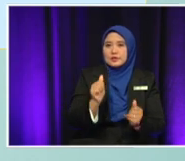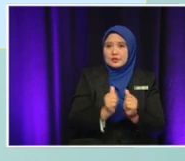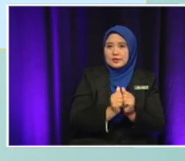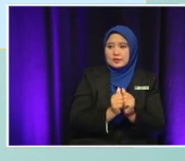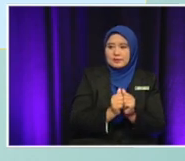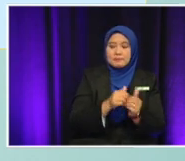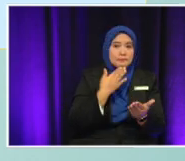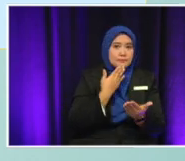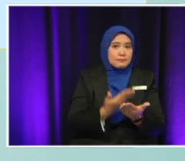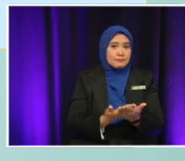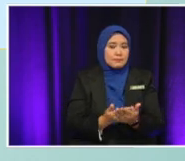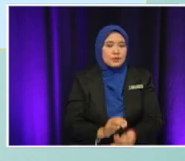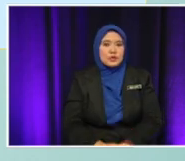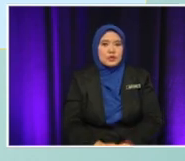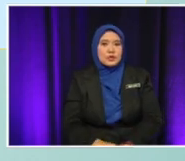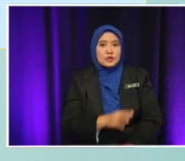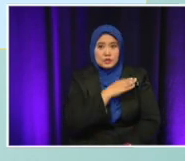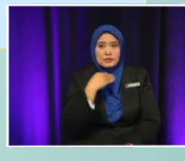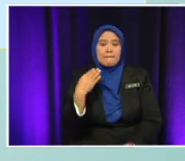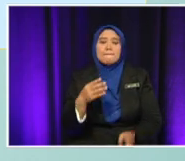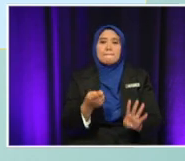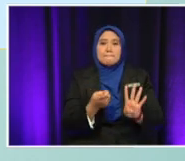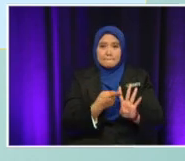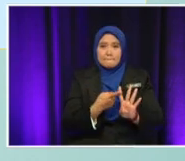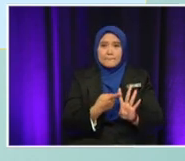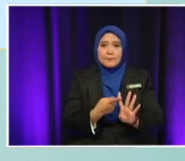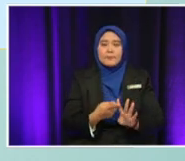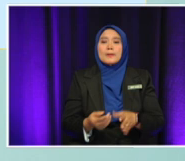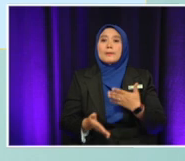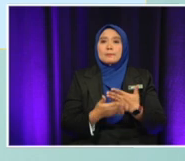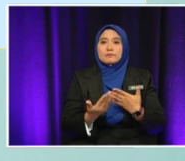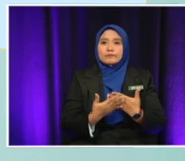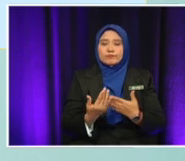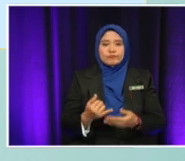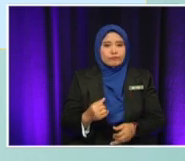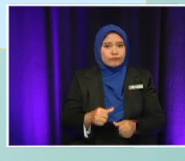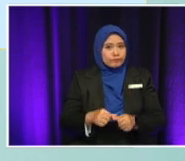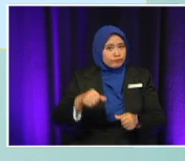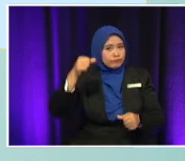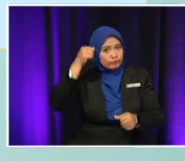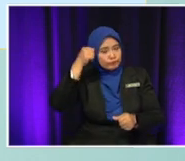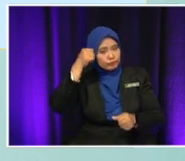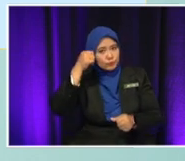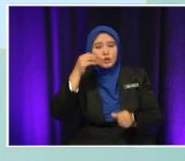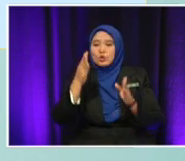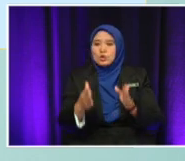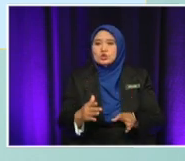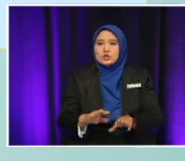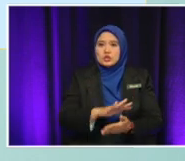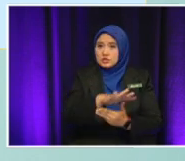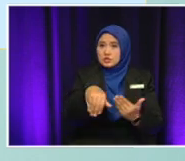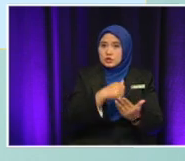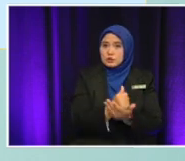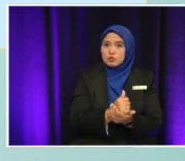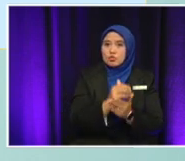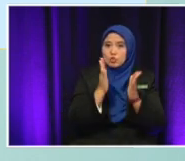kemudian yang keempat mudah diingati mempunyai elemen yang boleh memberi keterusan kepada audien terhadap jenamu produk dan